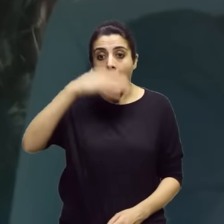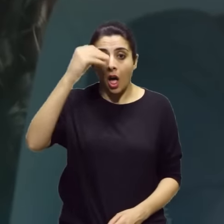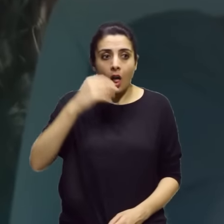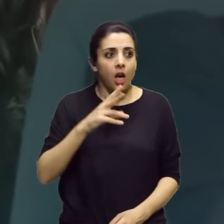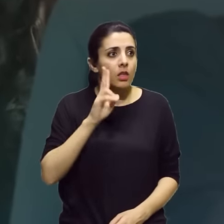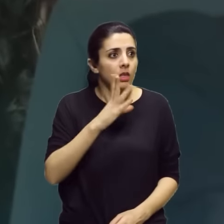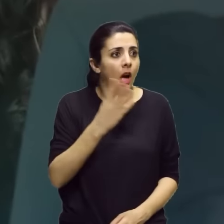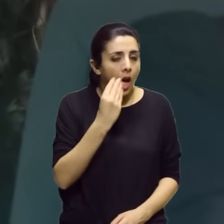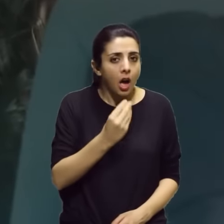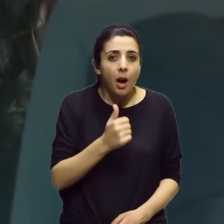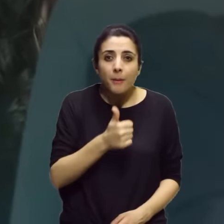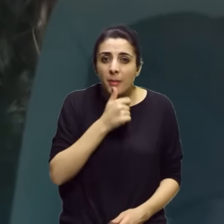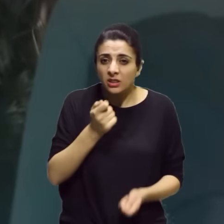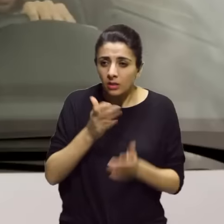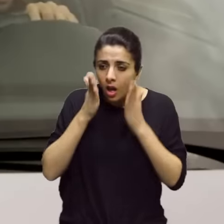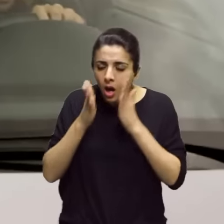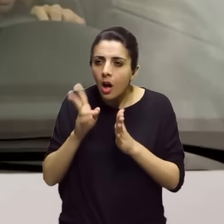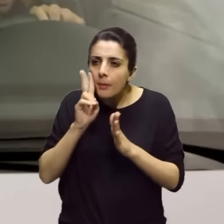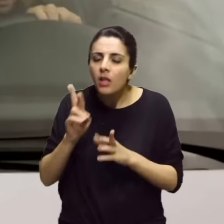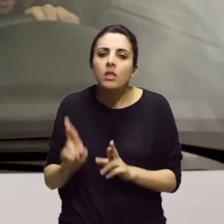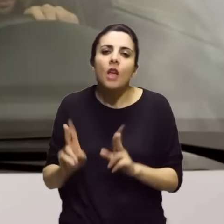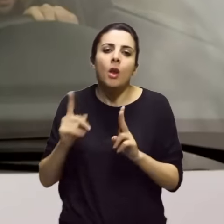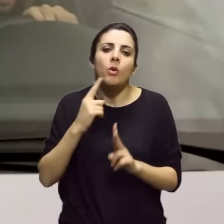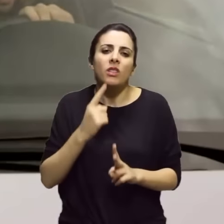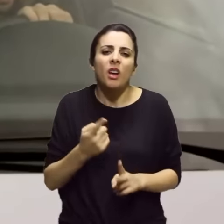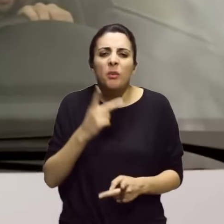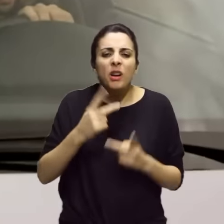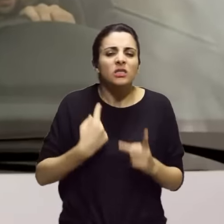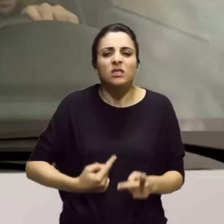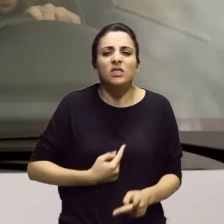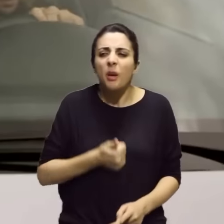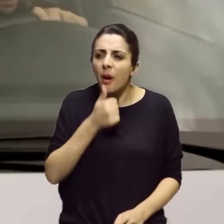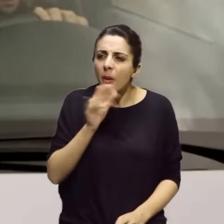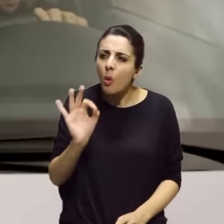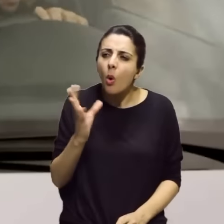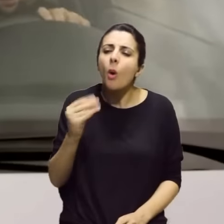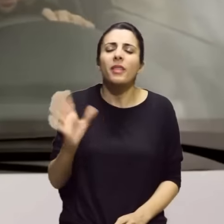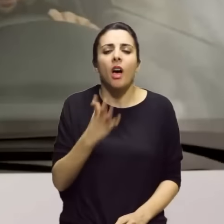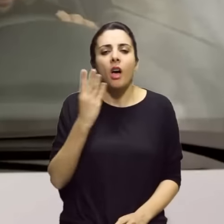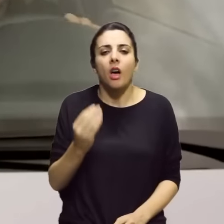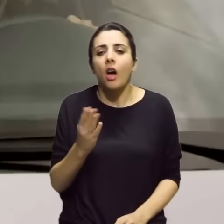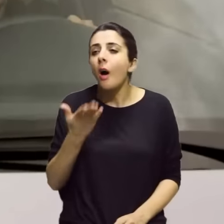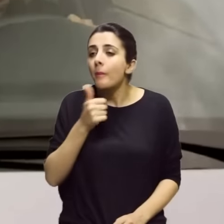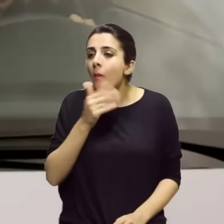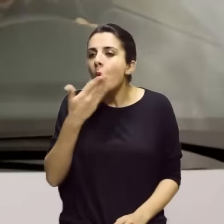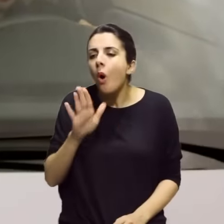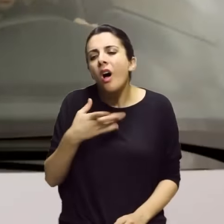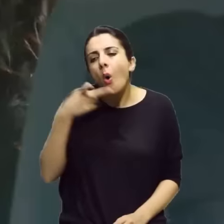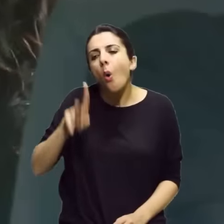insan. Ama bir işkolik babayı bazen hiç olması daha iyidir dersin. En azından yok olduğunu